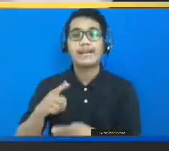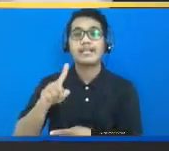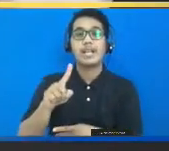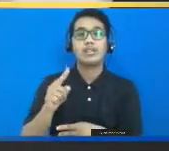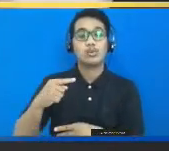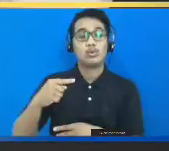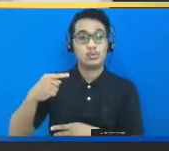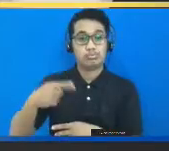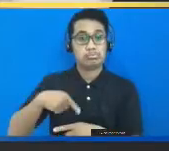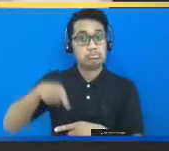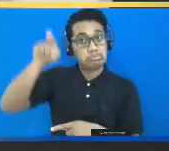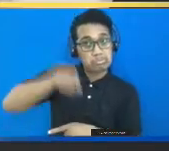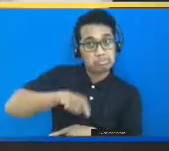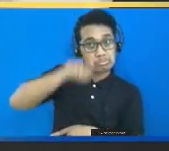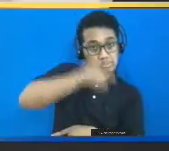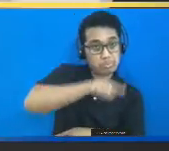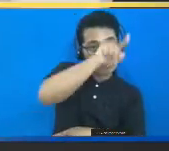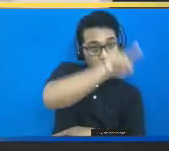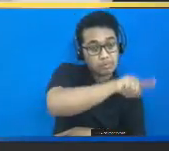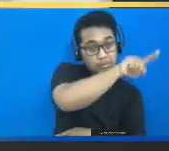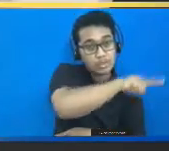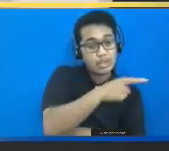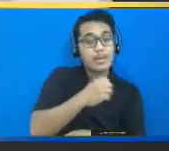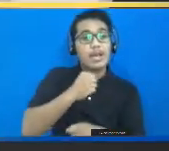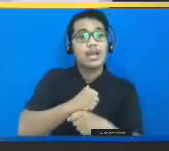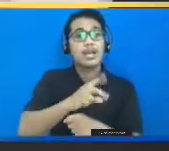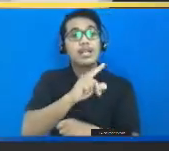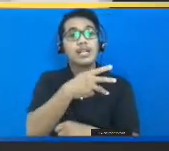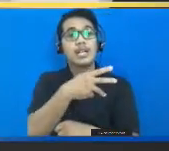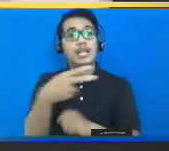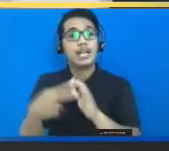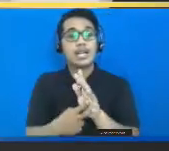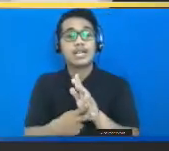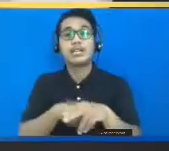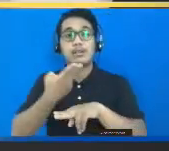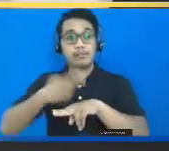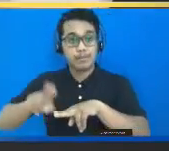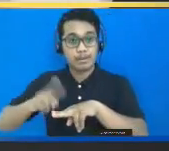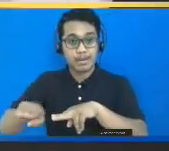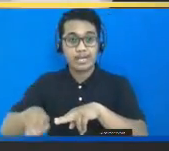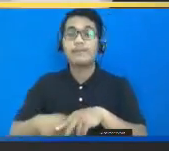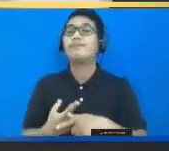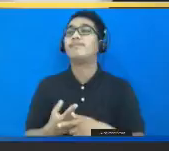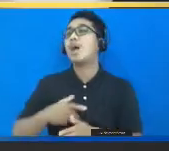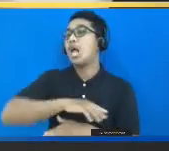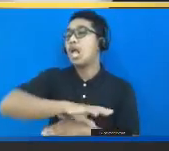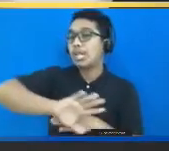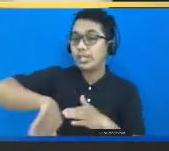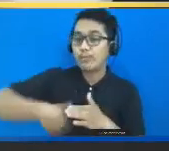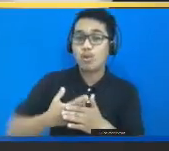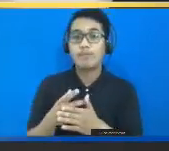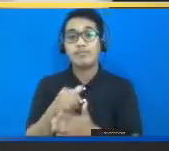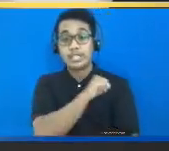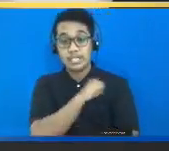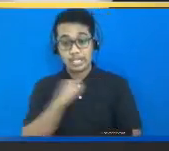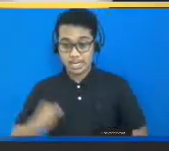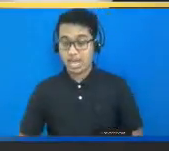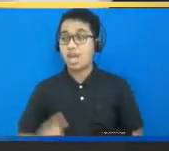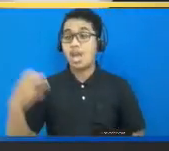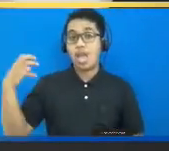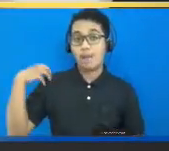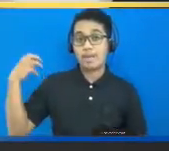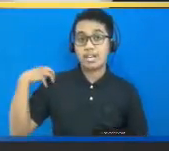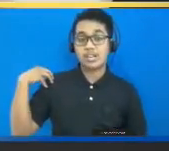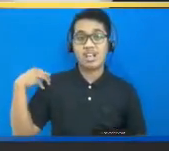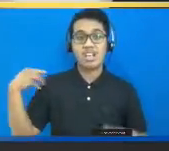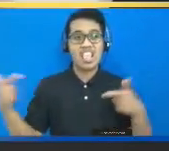three Nandini yang saya kira sangat penting itu adalah Green recovery ya di dalam semua hal Cina dengan Amerika itu